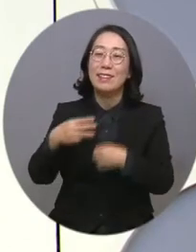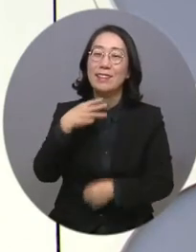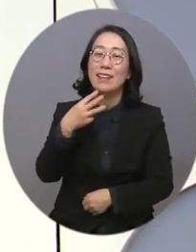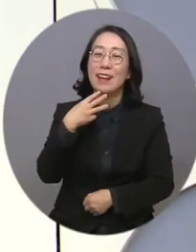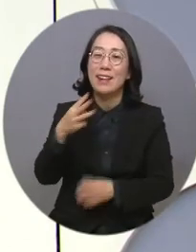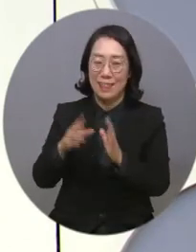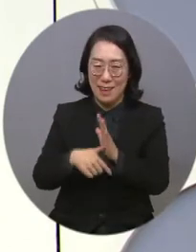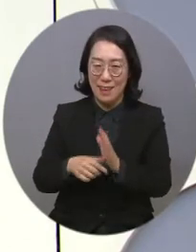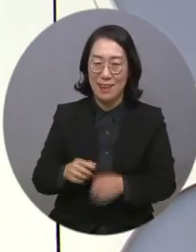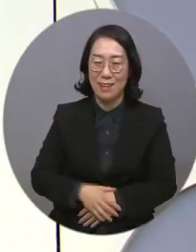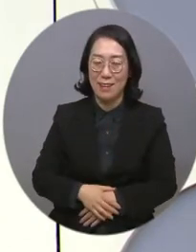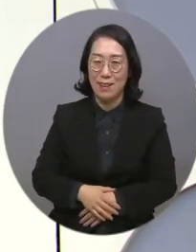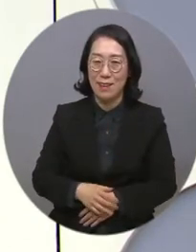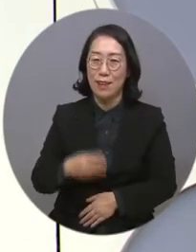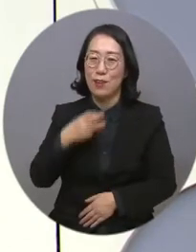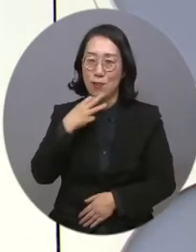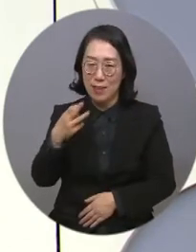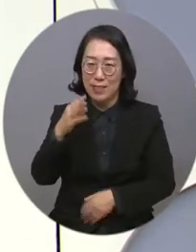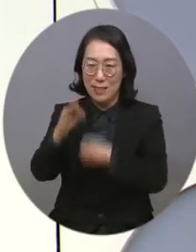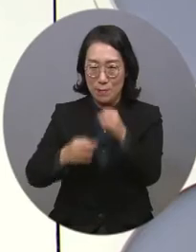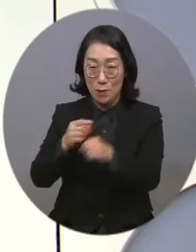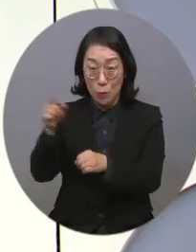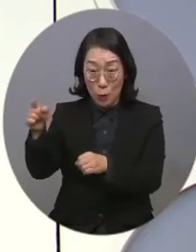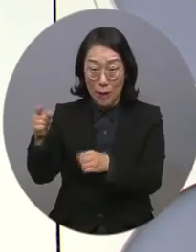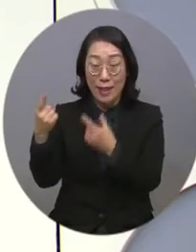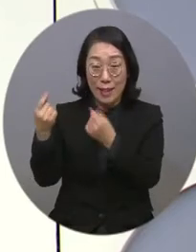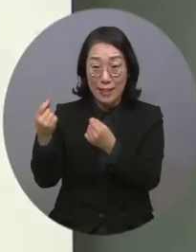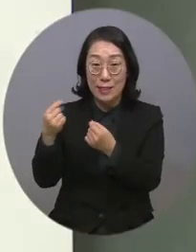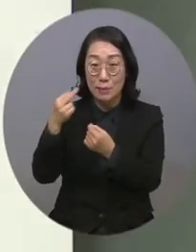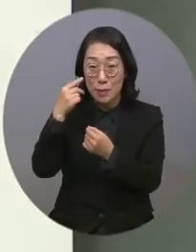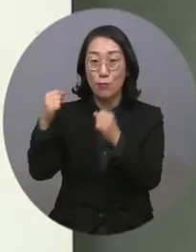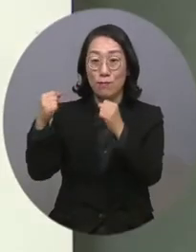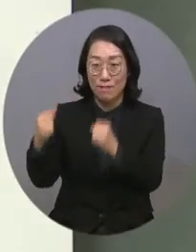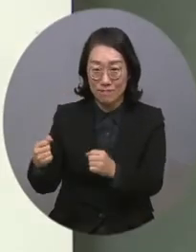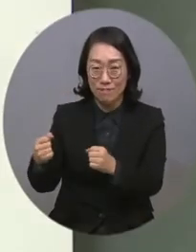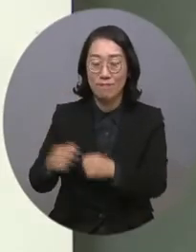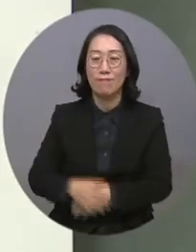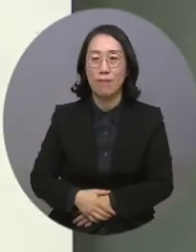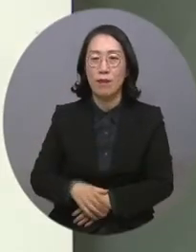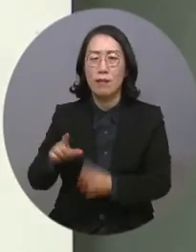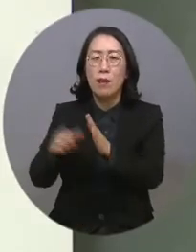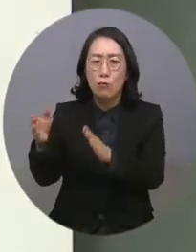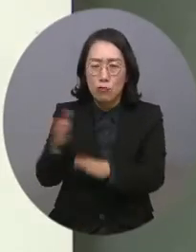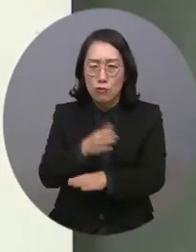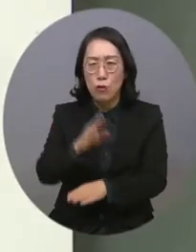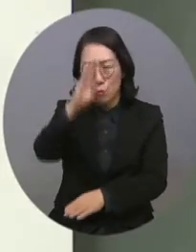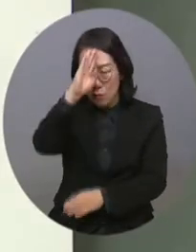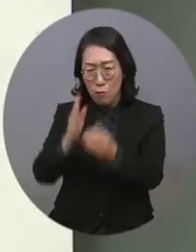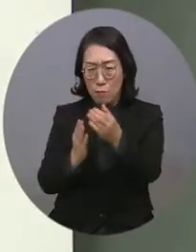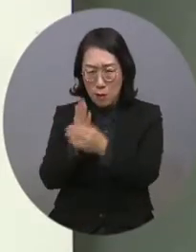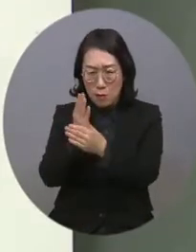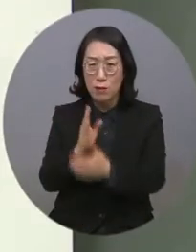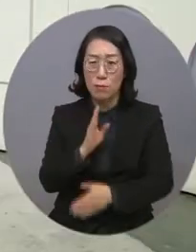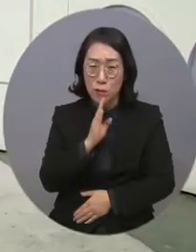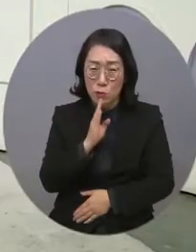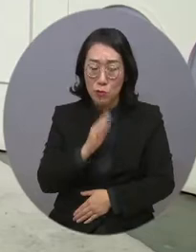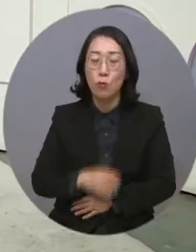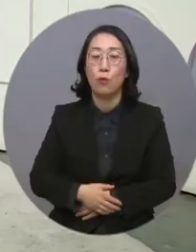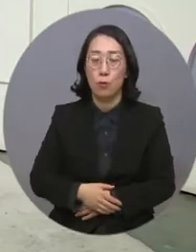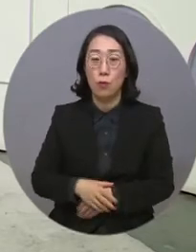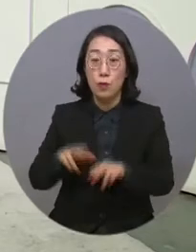따라와가지고 13살 때 돌아왔습니다. 10년간 같이 있었습니다. 근데 이제 그때부터 이상했군요. 예예. 예.